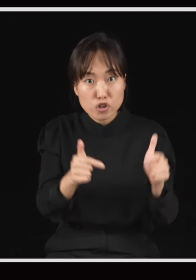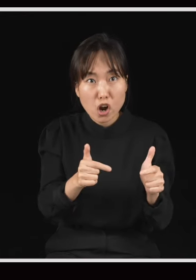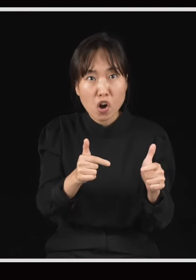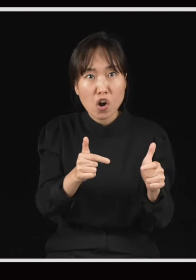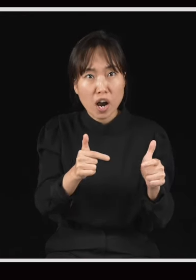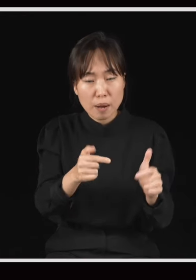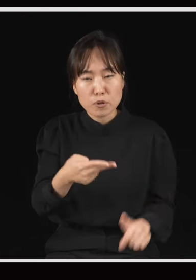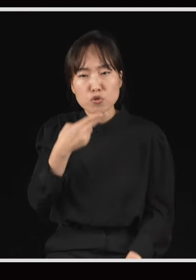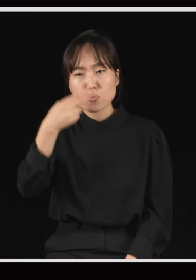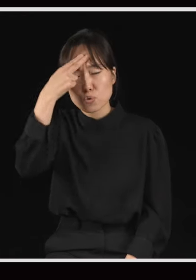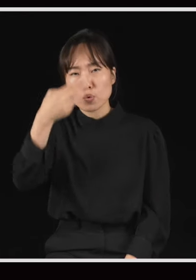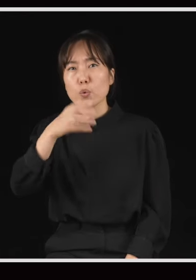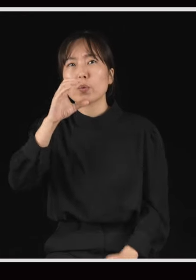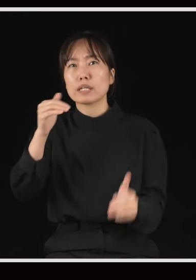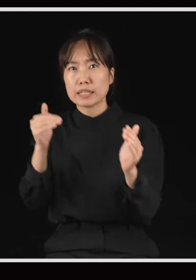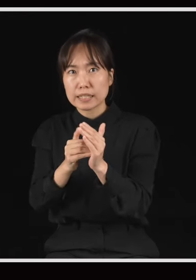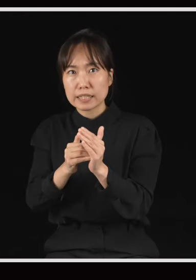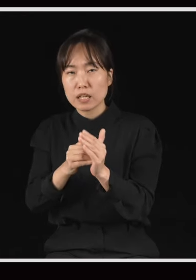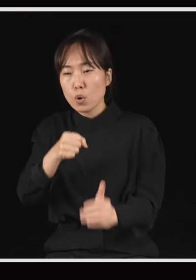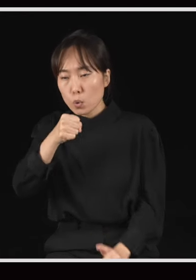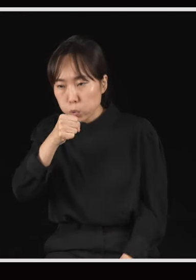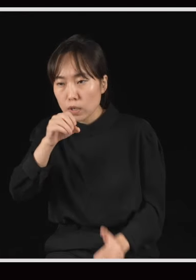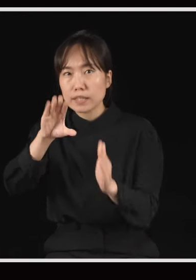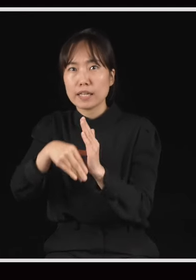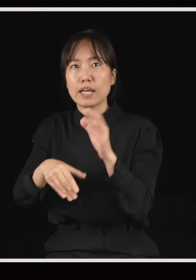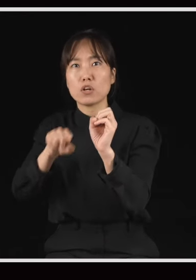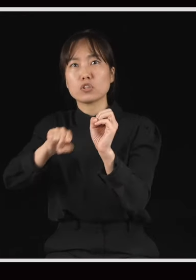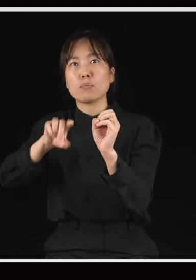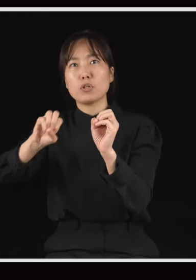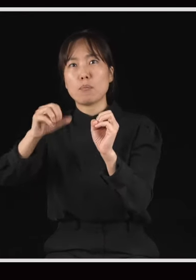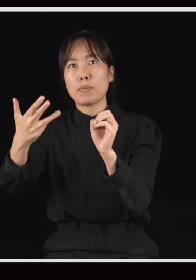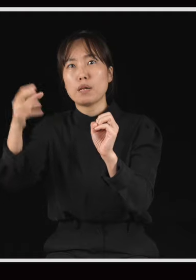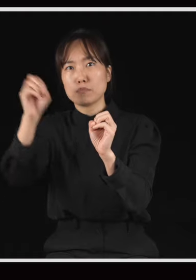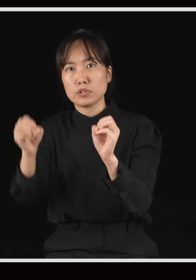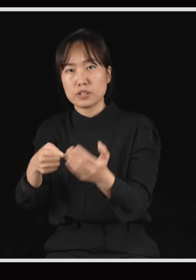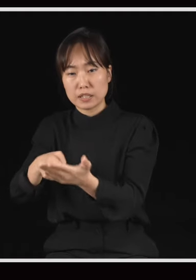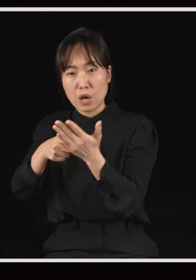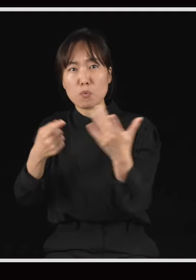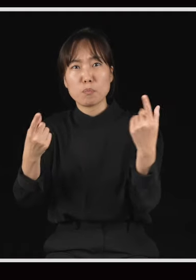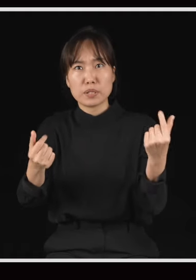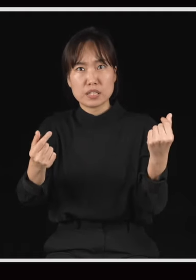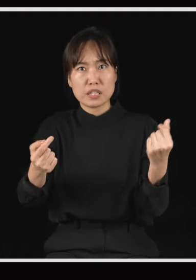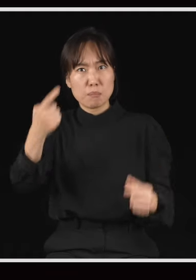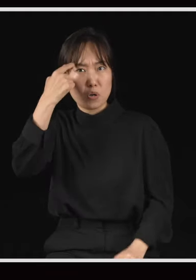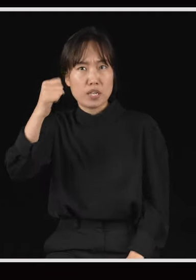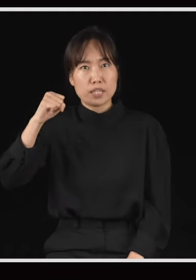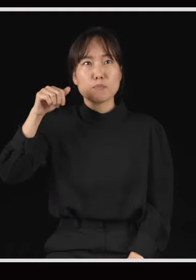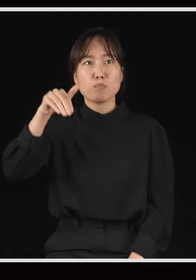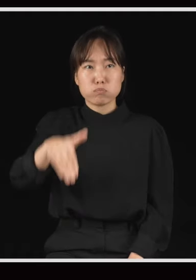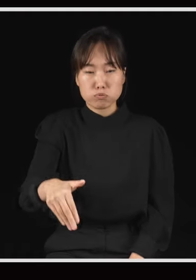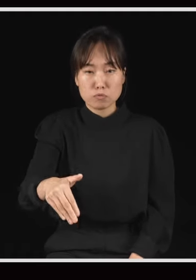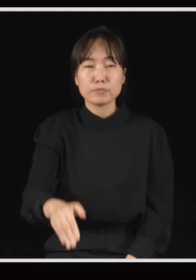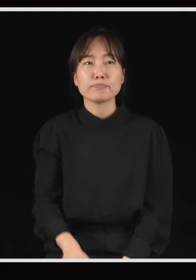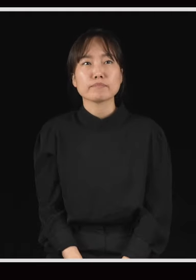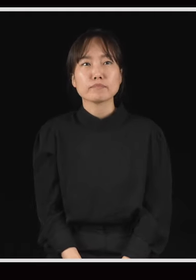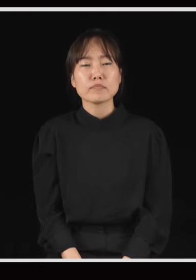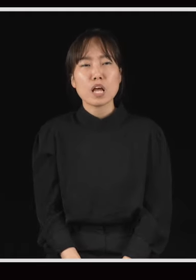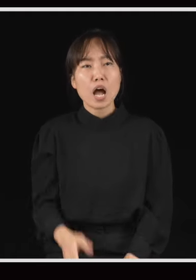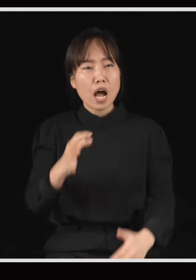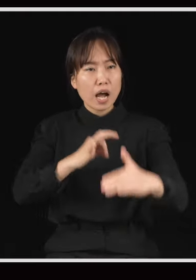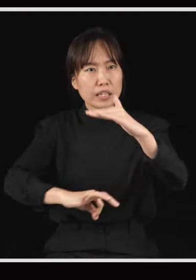혈중 알코올 농도 0.08%의 매일 취해 사는 것과 동일한 인지 기능을 가지게 됩니다. 그러니까 아침에 출근할 때 소주